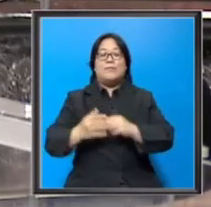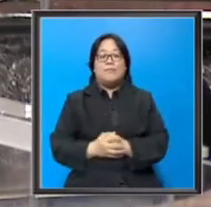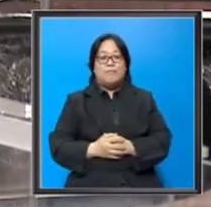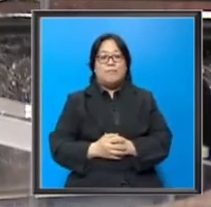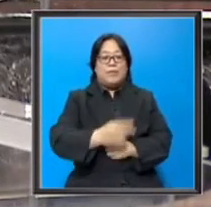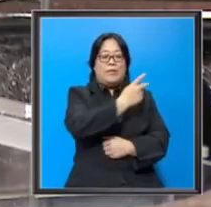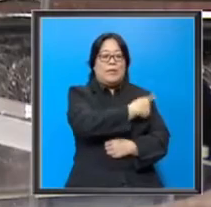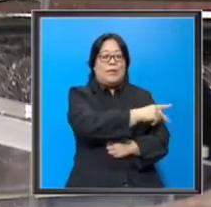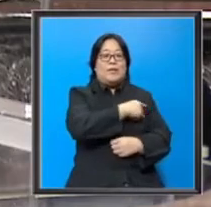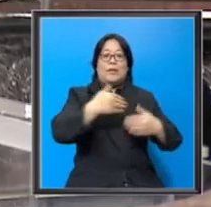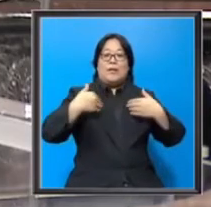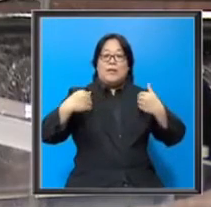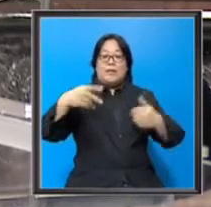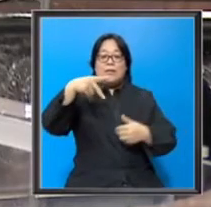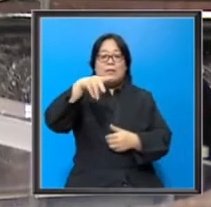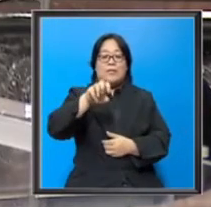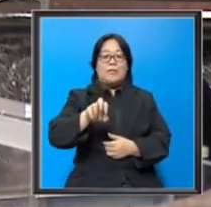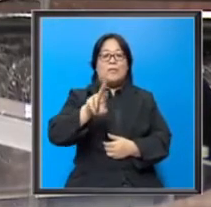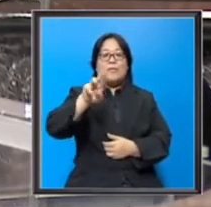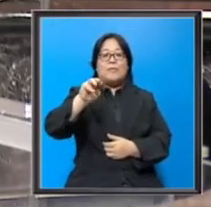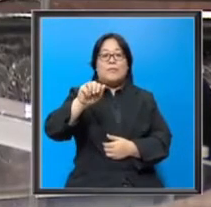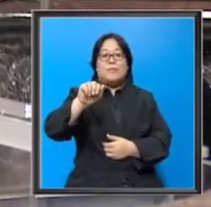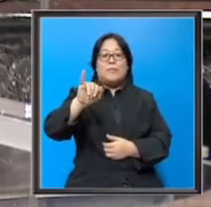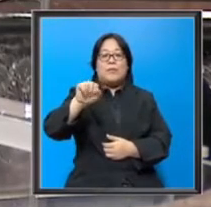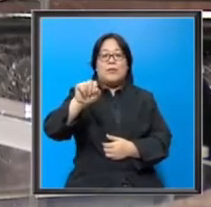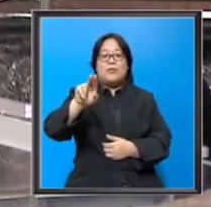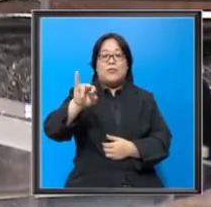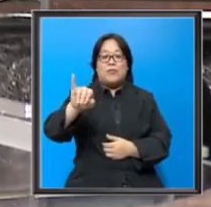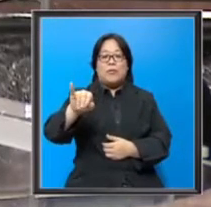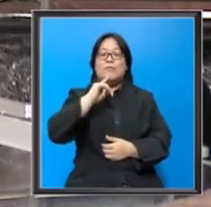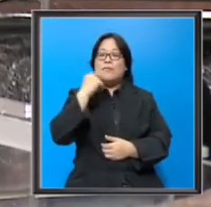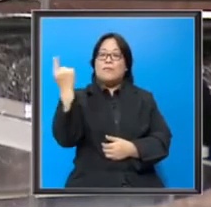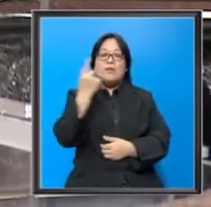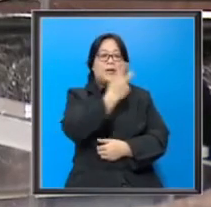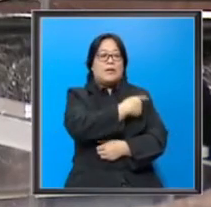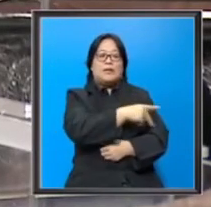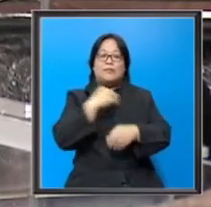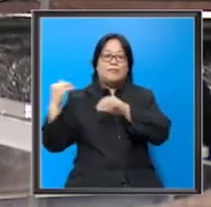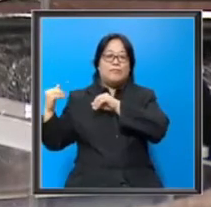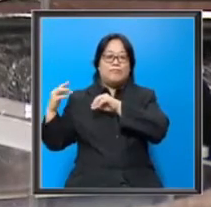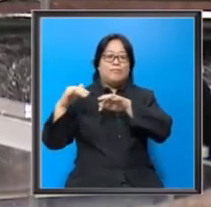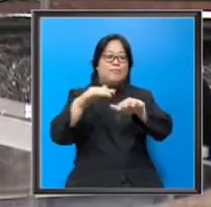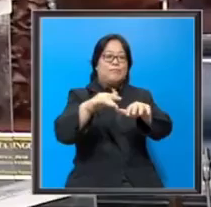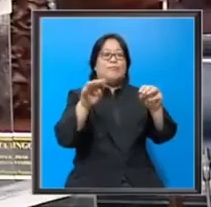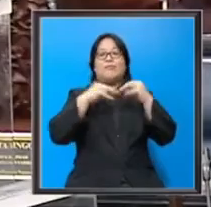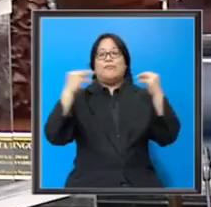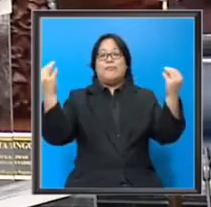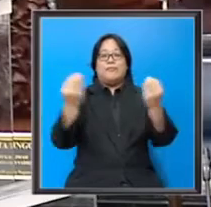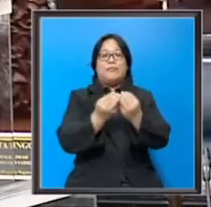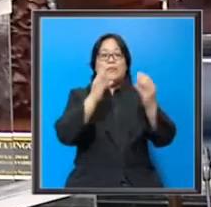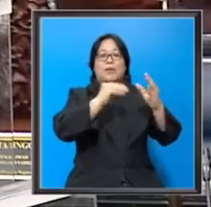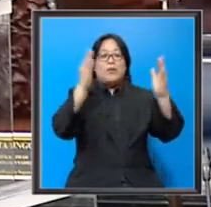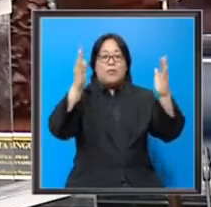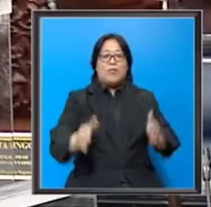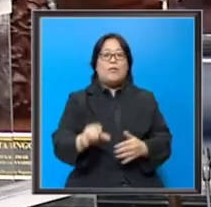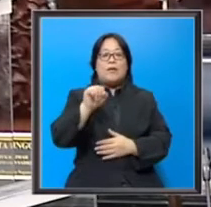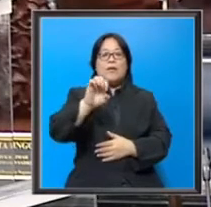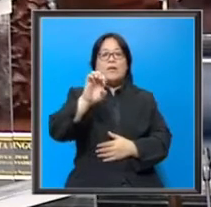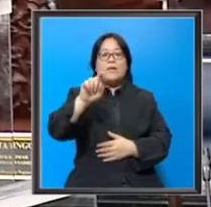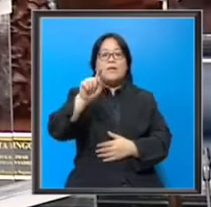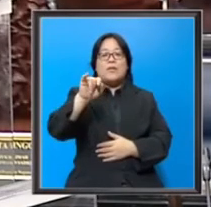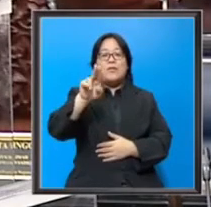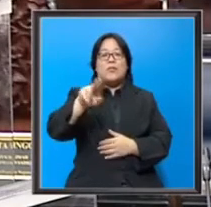klinik kesehatan PMS Suri merupakan salah satu teknik yang sering menjadi tumpuan masyarakat dan warga stiu